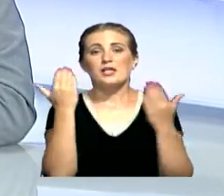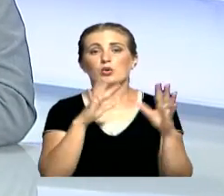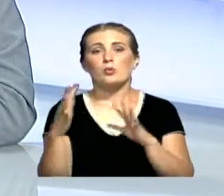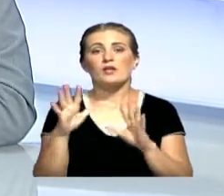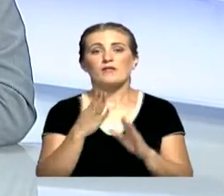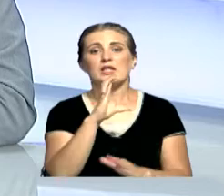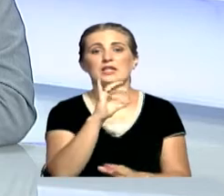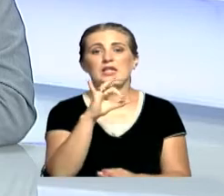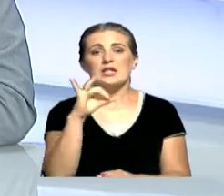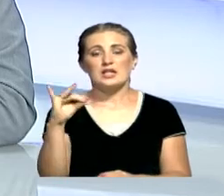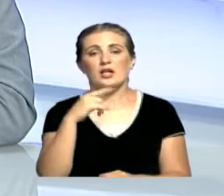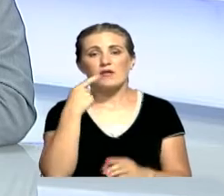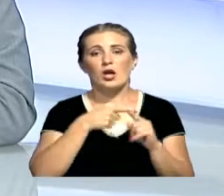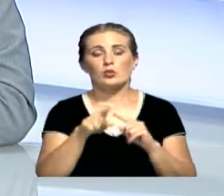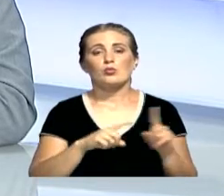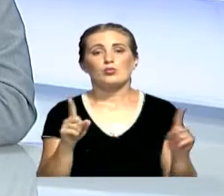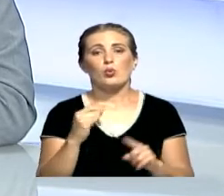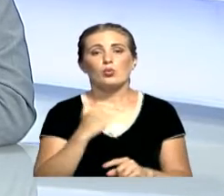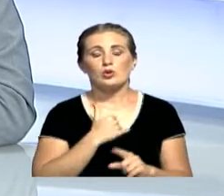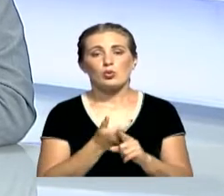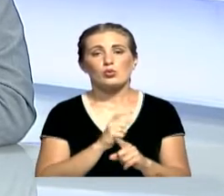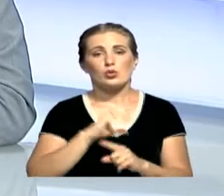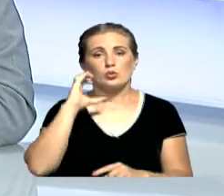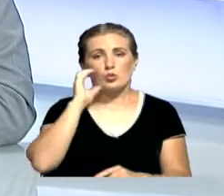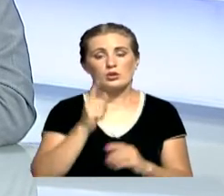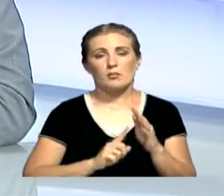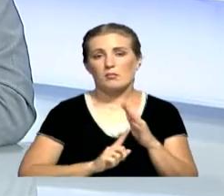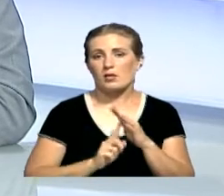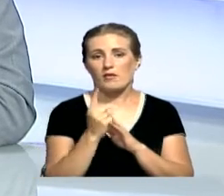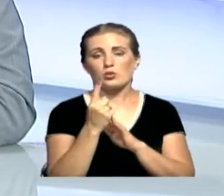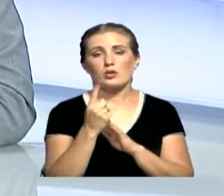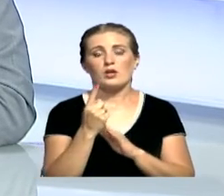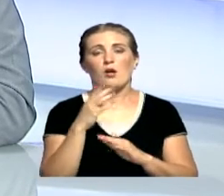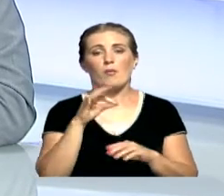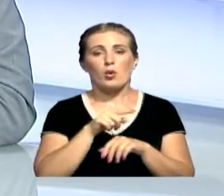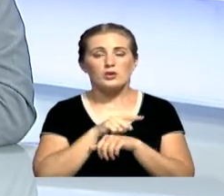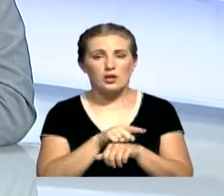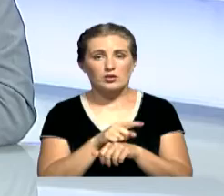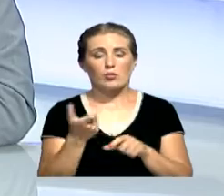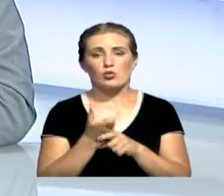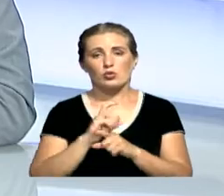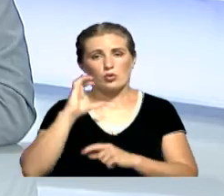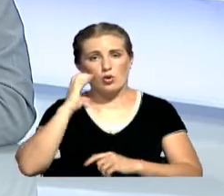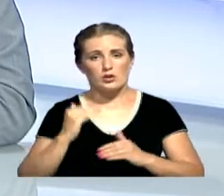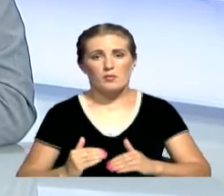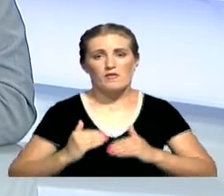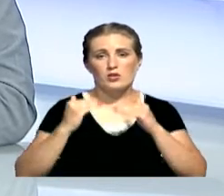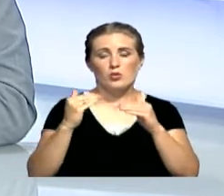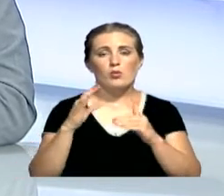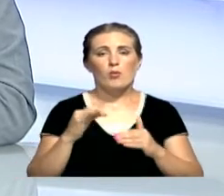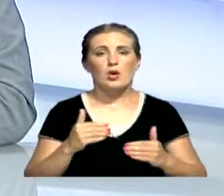говорят о том что у нас очень серьезное превосходство там по танкам очень серьезное превосходство по тактике и